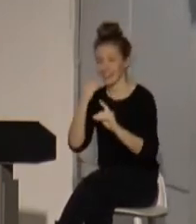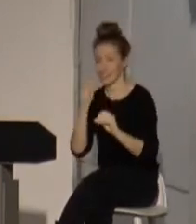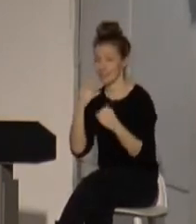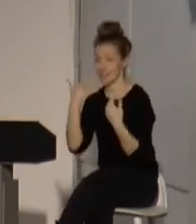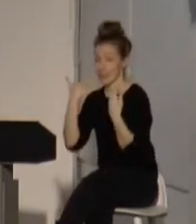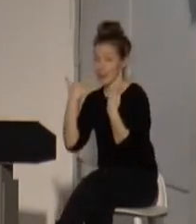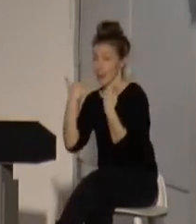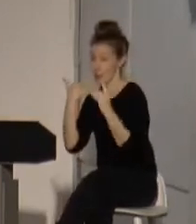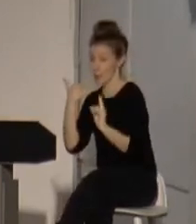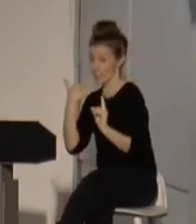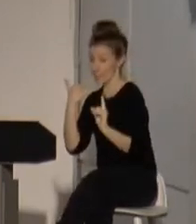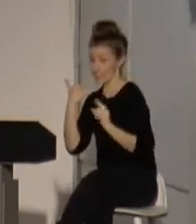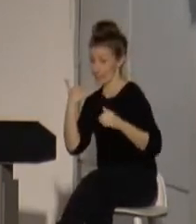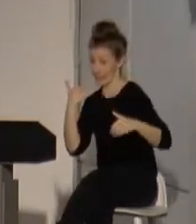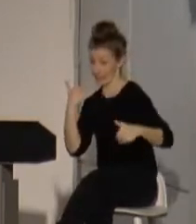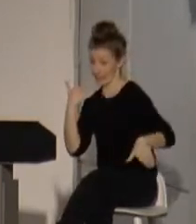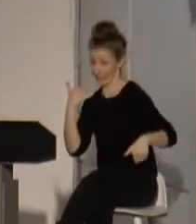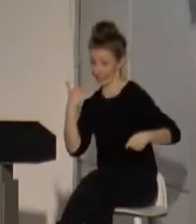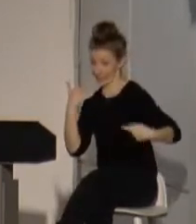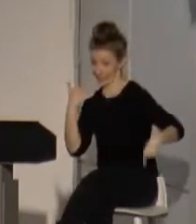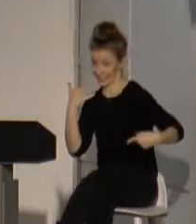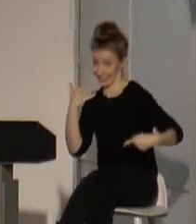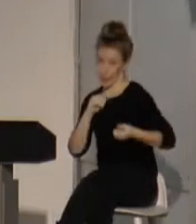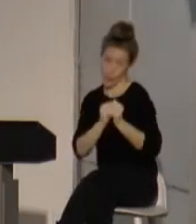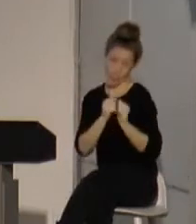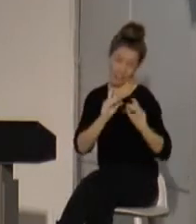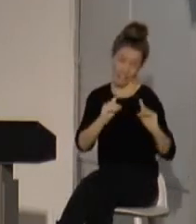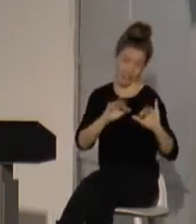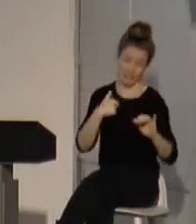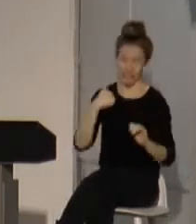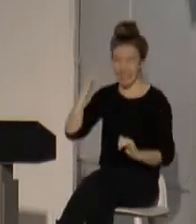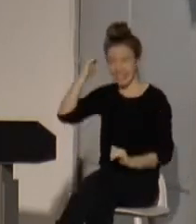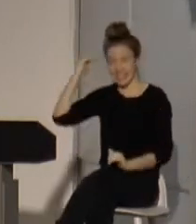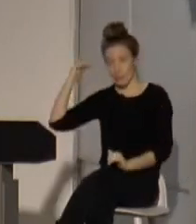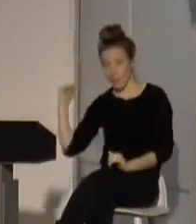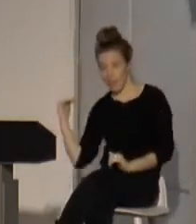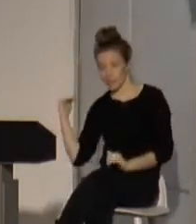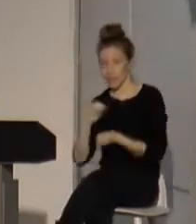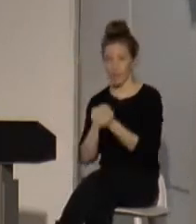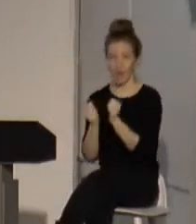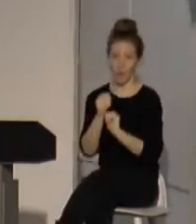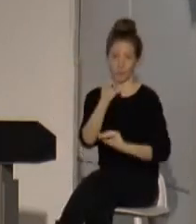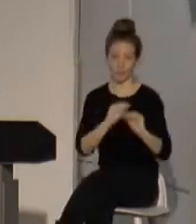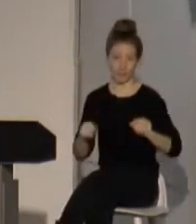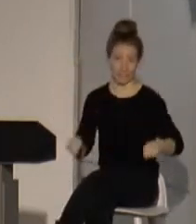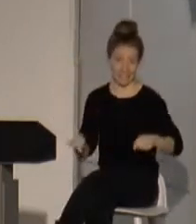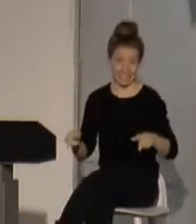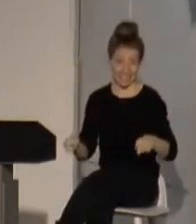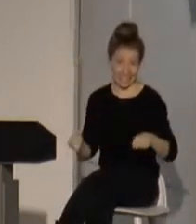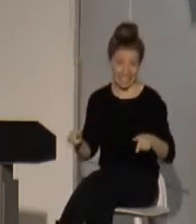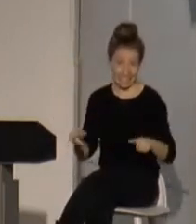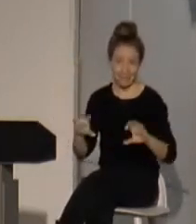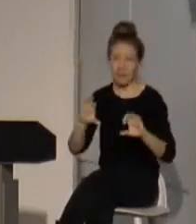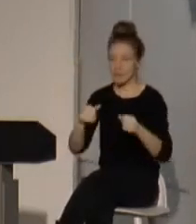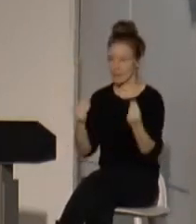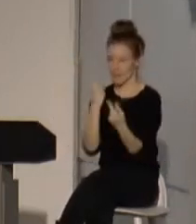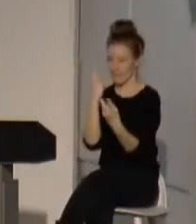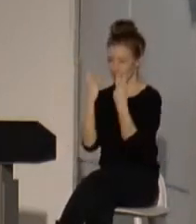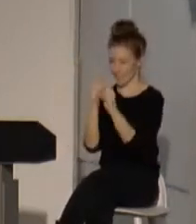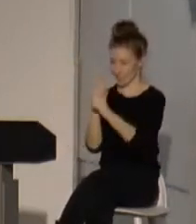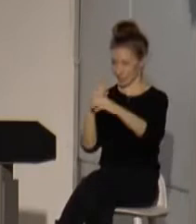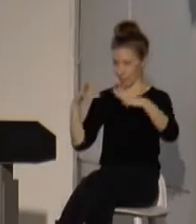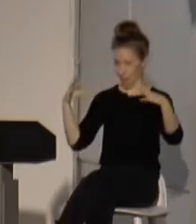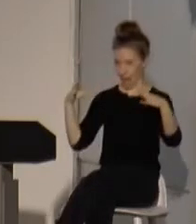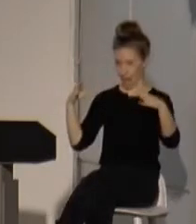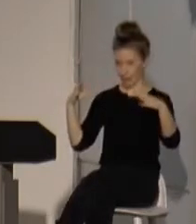מספרת בטלפון או במחשב שאני נמוכת קומה או שאני משתמשת בכיסא גלגלים, אז גם אם הדברים הם מאוד ויזואליים באינטראקציה